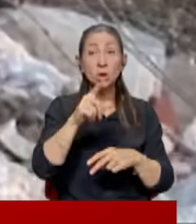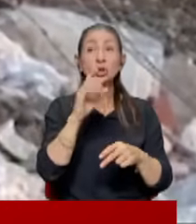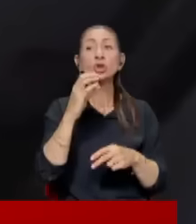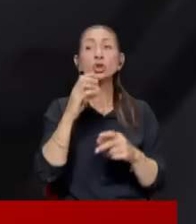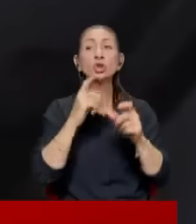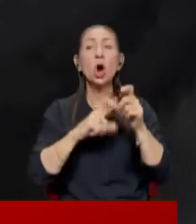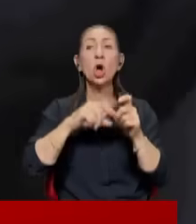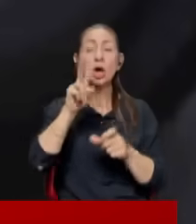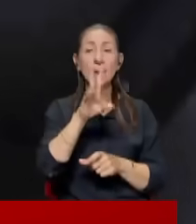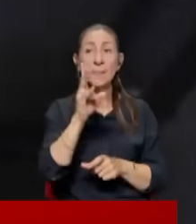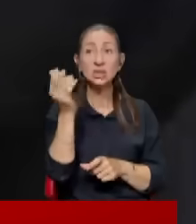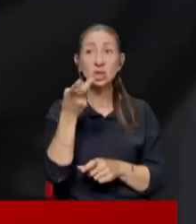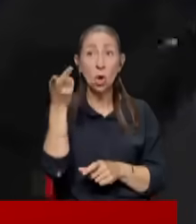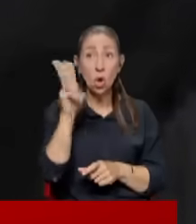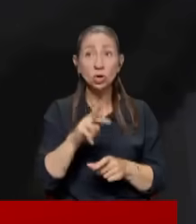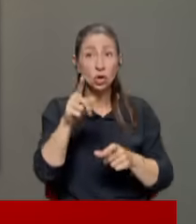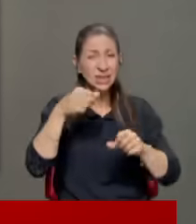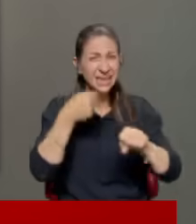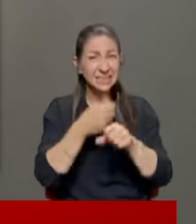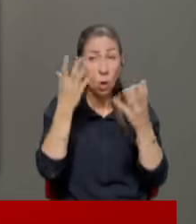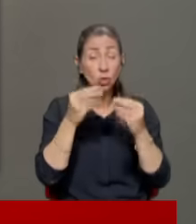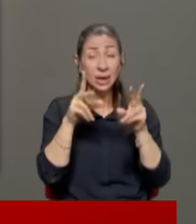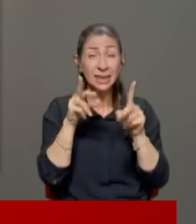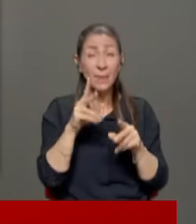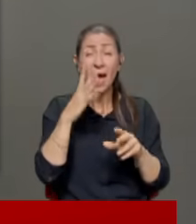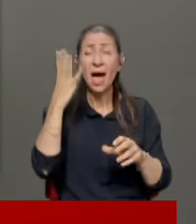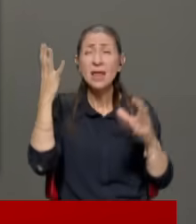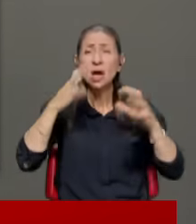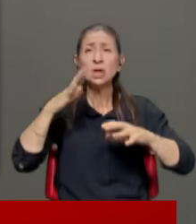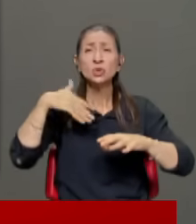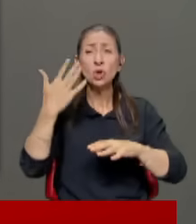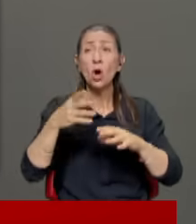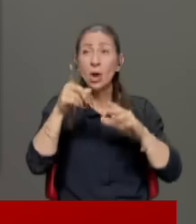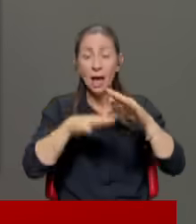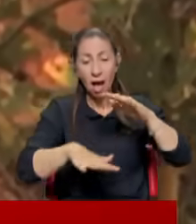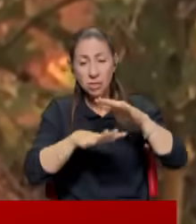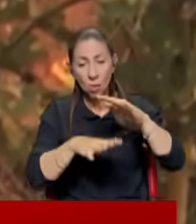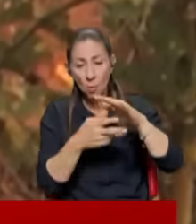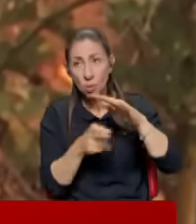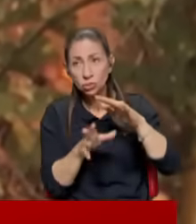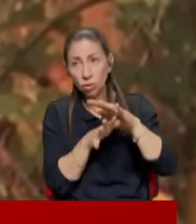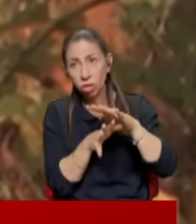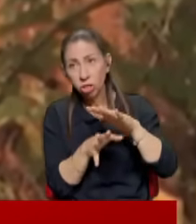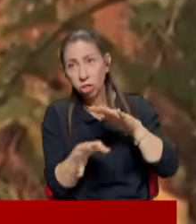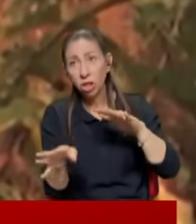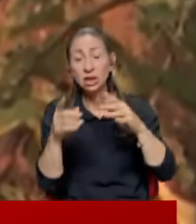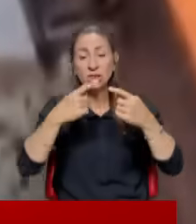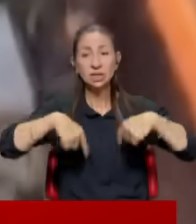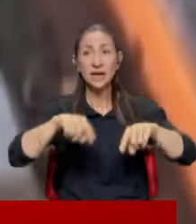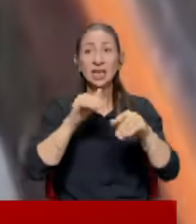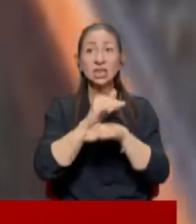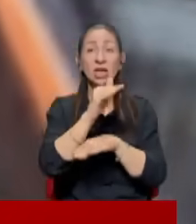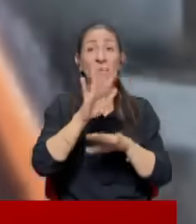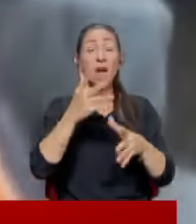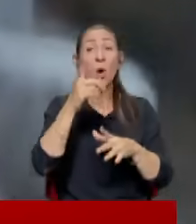Çorlu'da 25 kişinin yaşamını yitirdiği faciada olduğu gibi her yağıştan sonra menfezlerin altının boşaldığını civarda